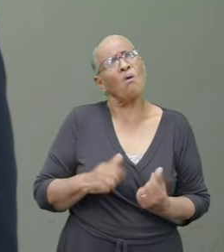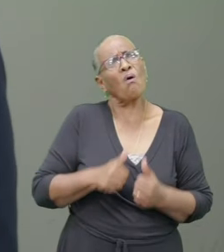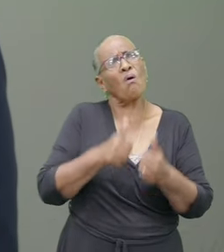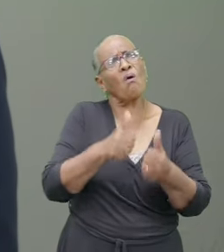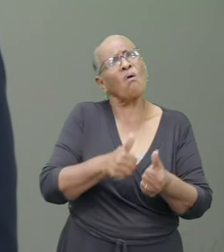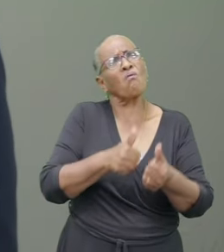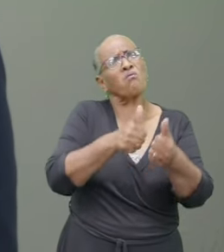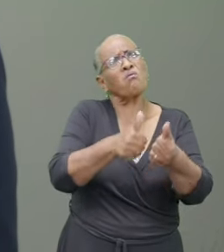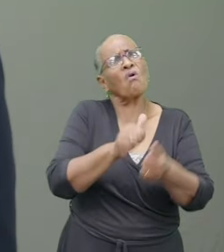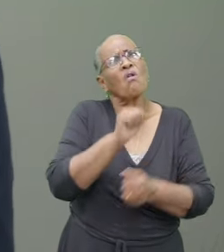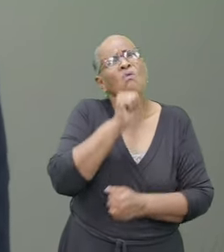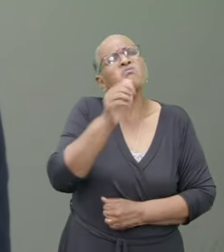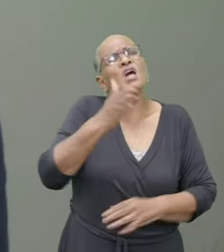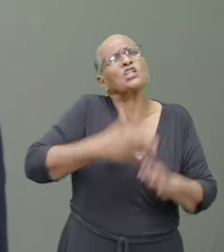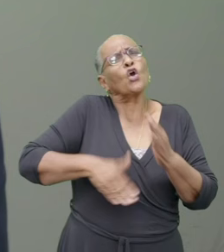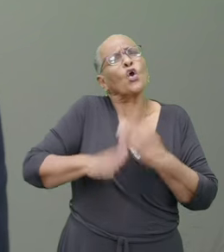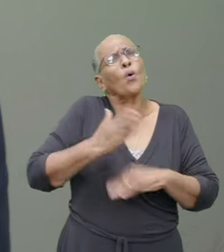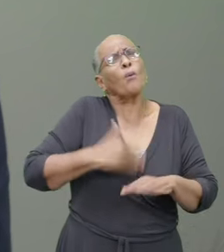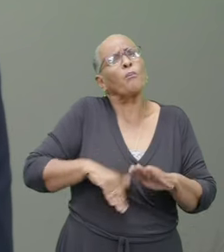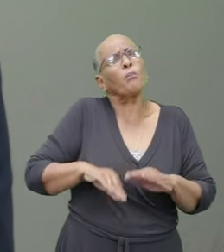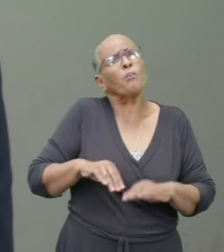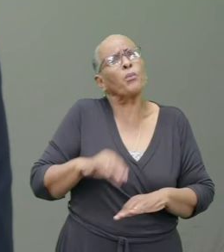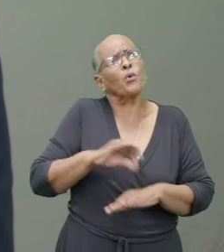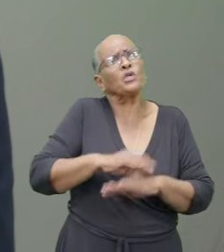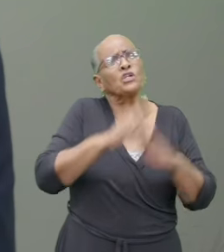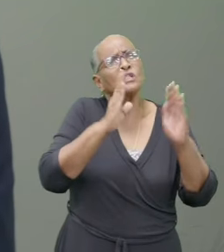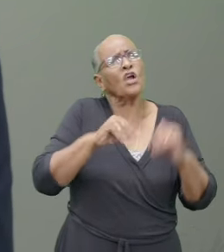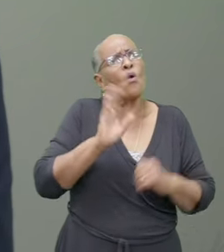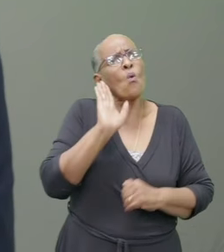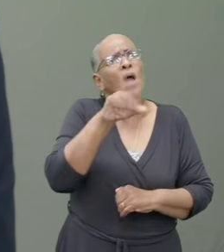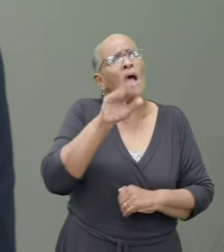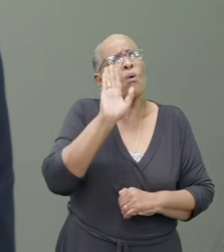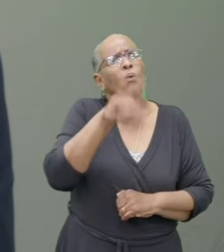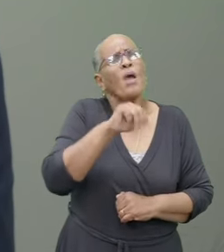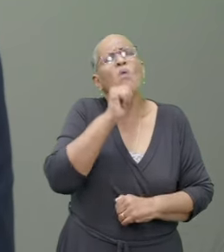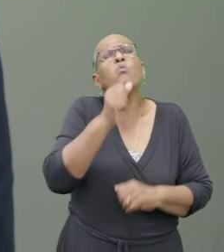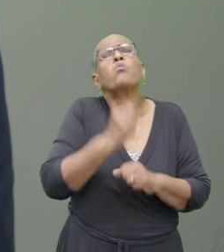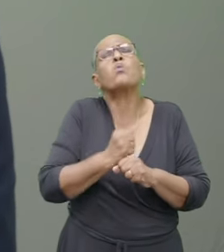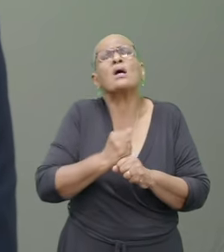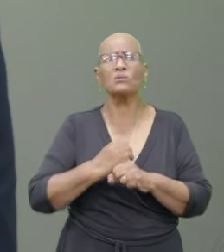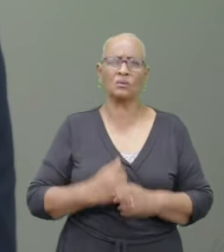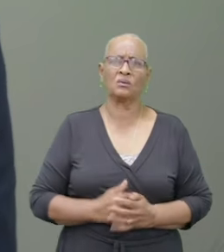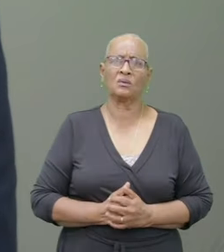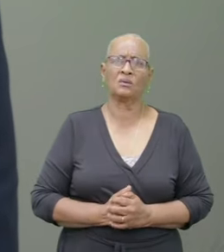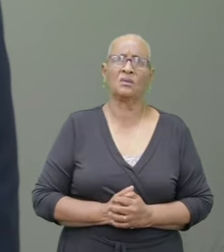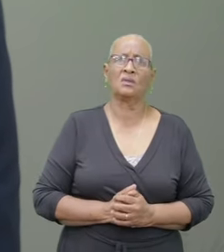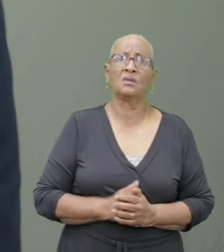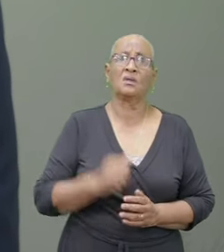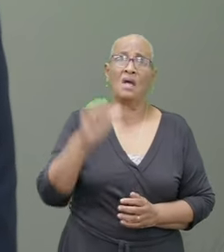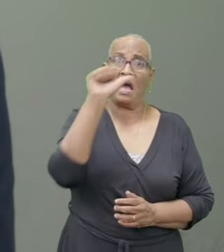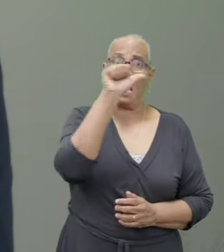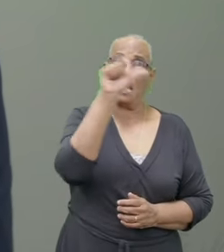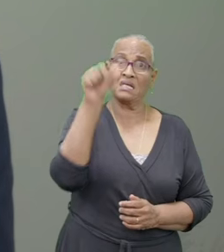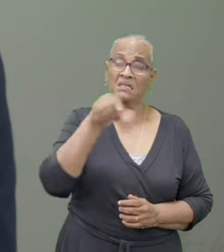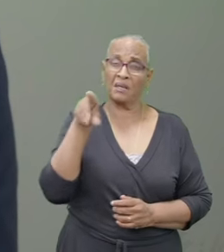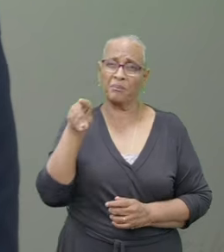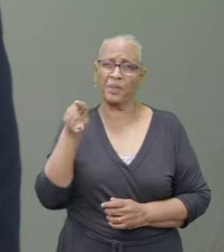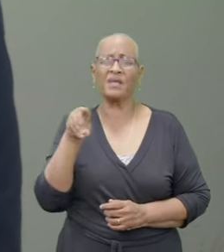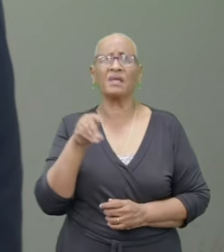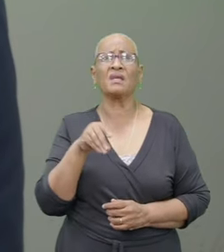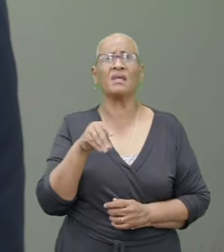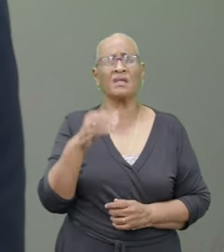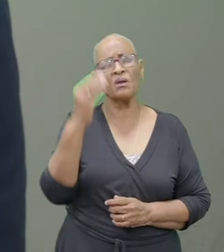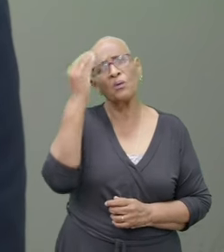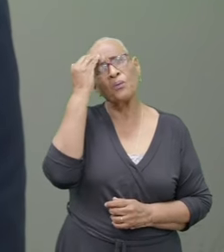deze trek. Intussen moet ik zeggen dat het AZP, en dat gaat u ook zo meteen ziet, wel beseft heeft